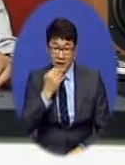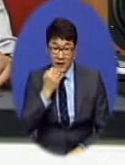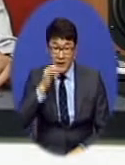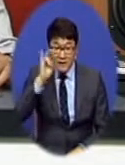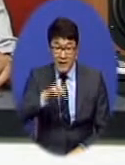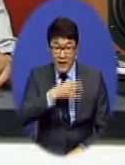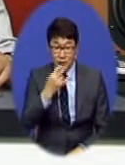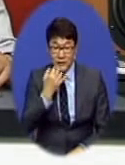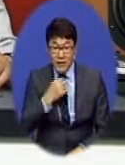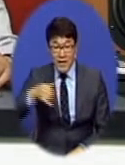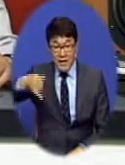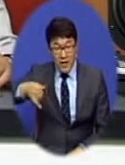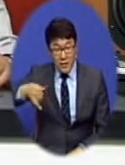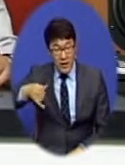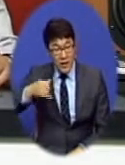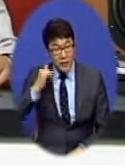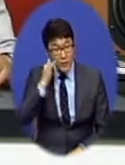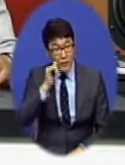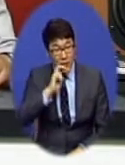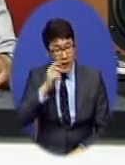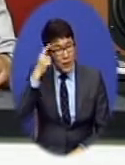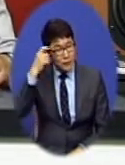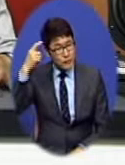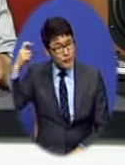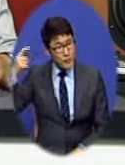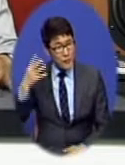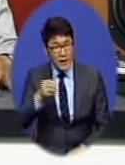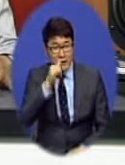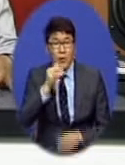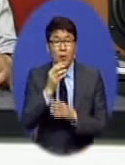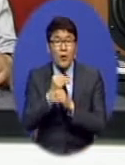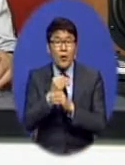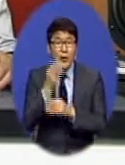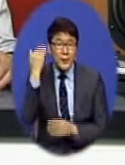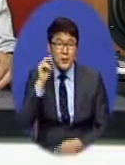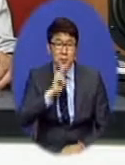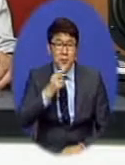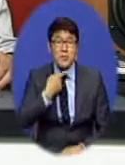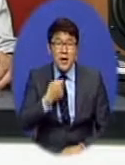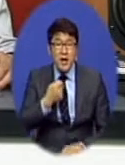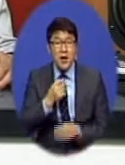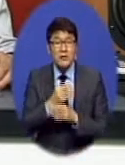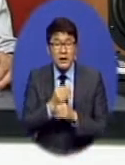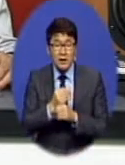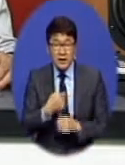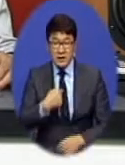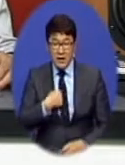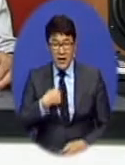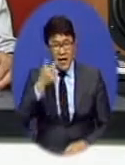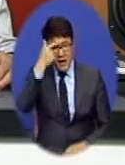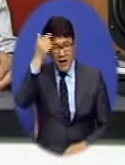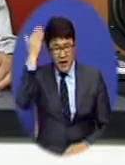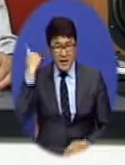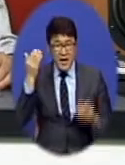신청해 주셨으면은 그 추억이 상당히 많았을 텐데 언제 불렀었던 노래예요? 제가요. 네. 저기 학창 시절